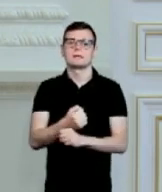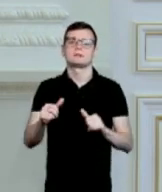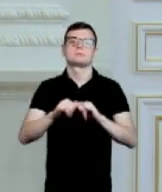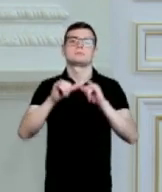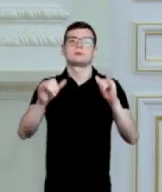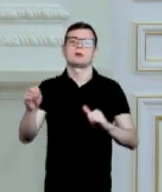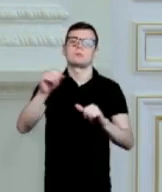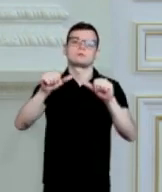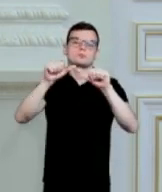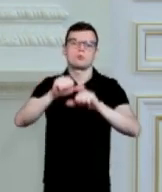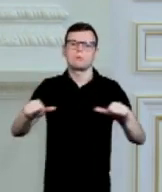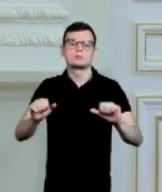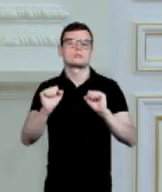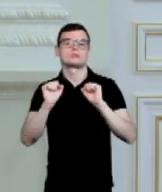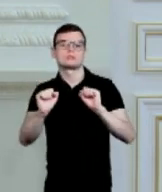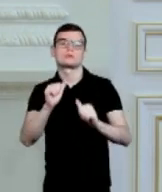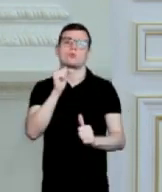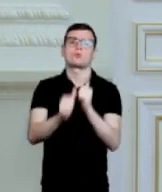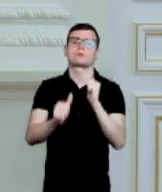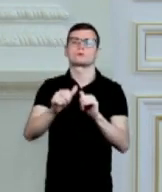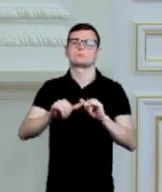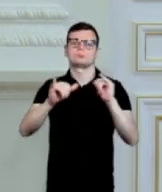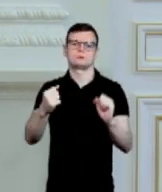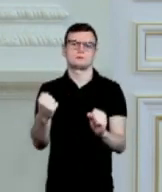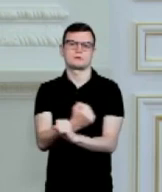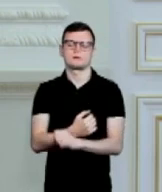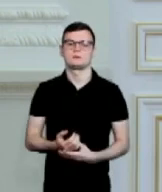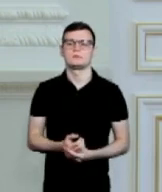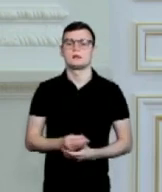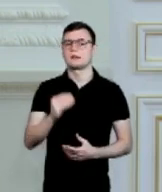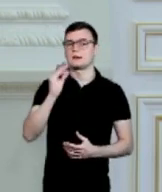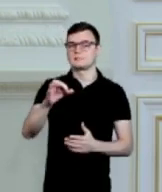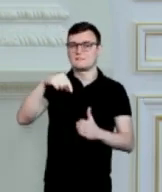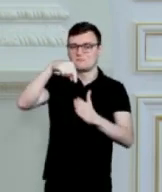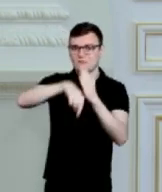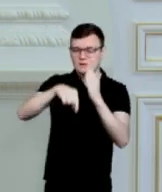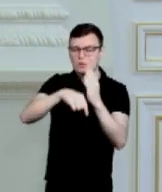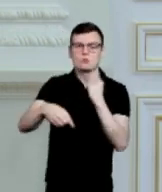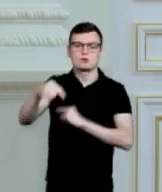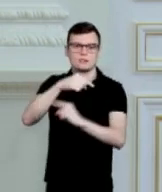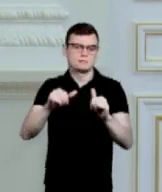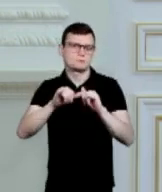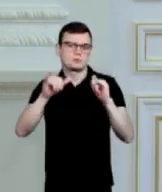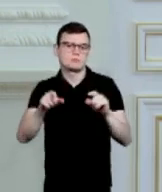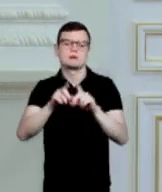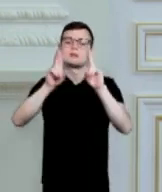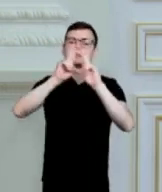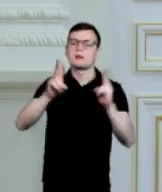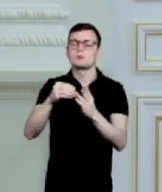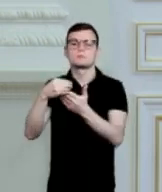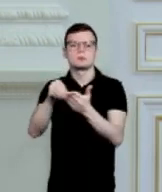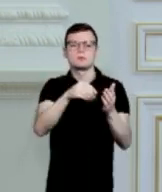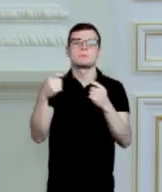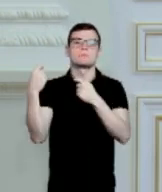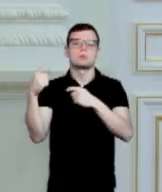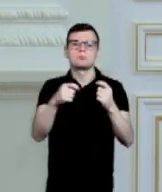atsparumą ir konkurencingumą, išnaudojant tiek ES vidaus rinkos gilinimo, tiek tarptautinės prekybos skatinimo priemonės